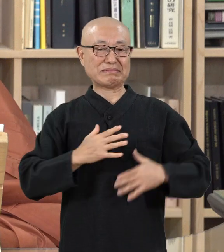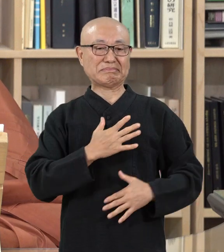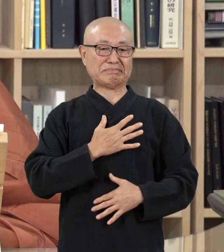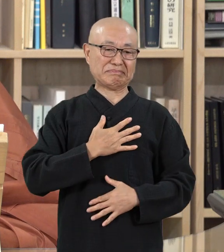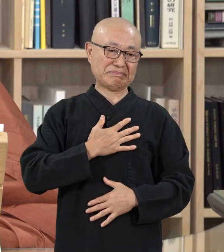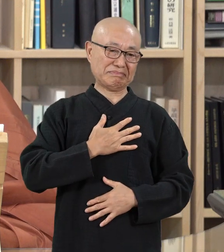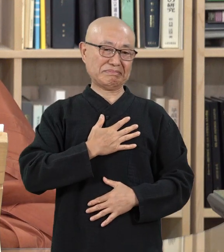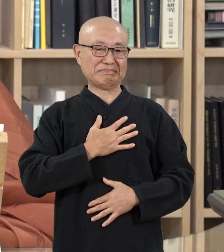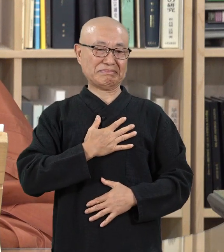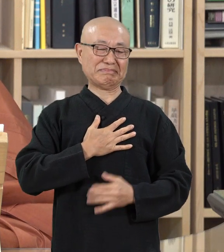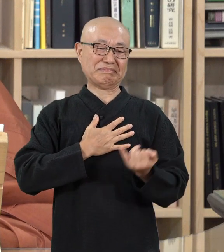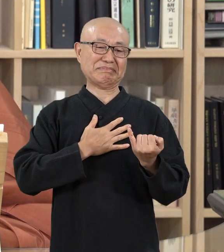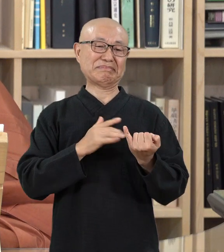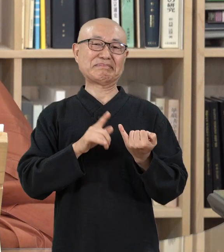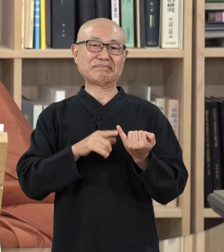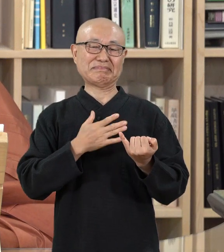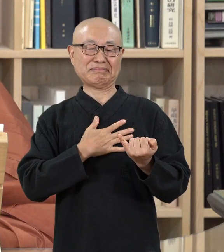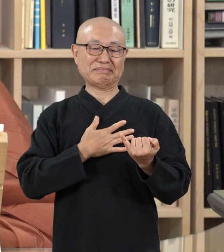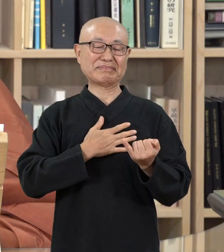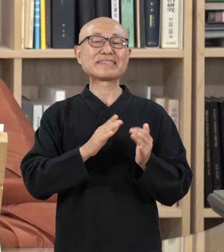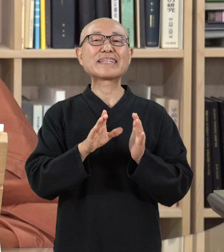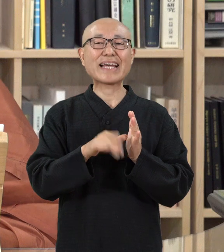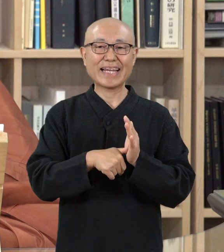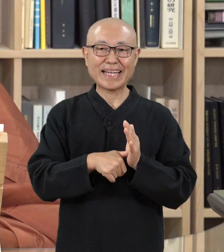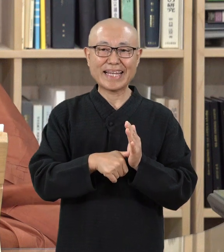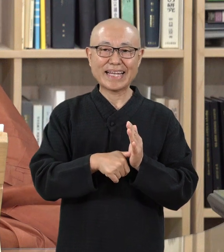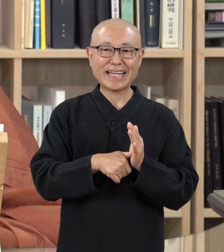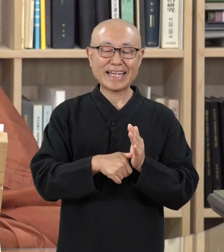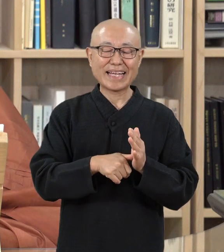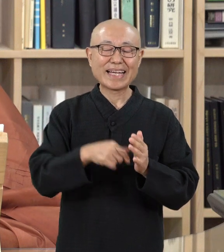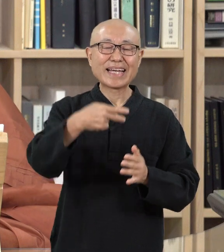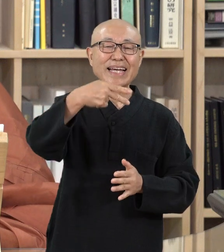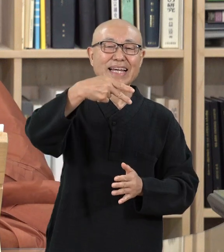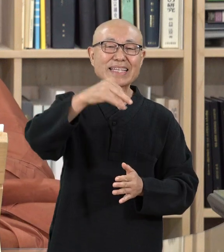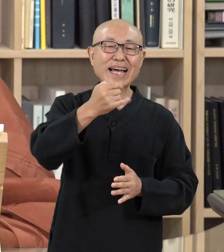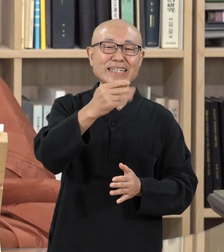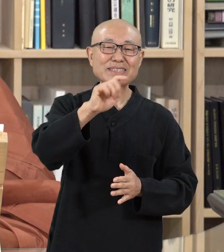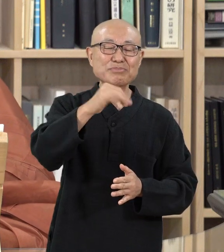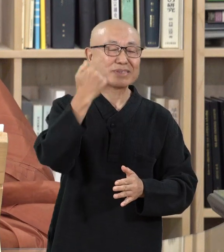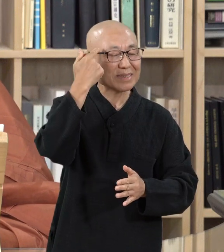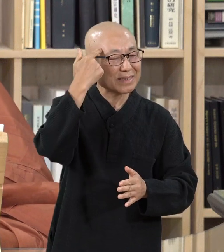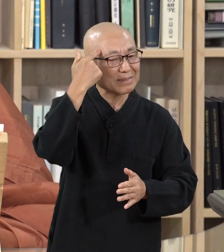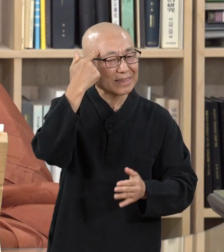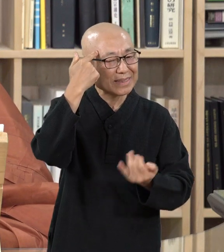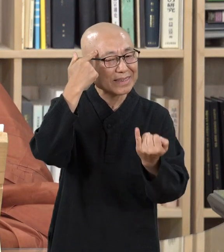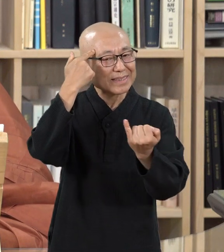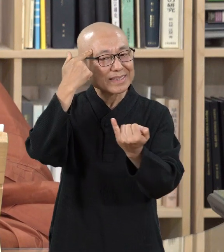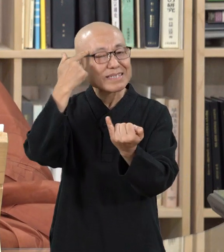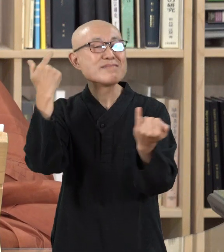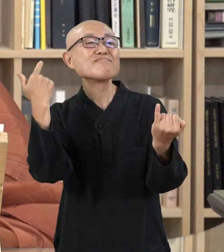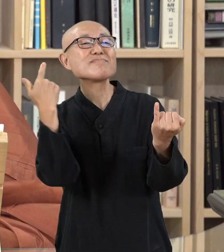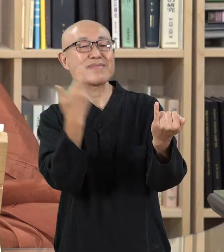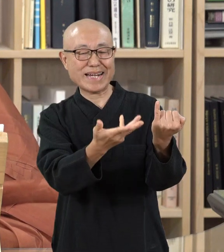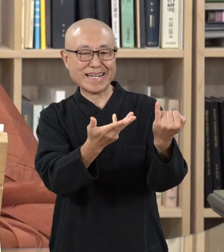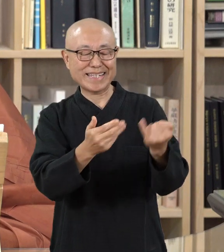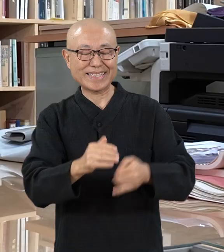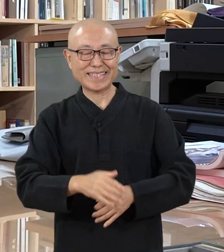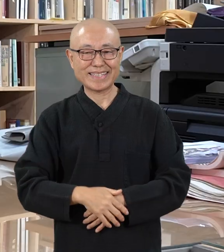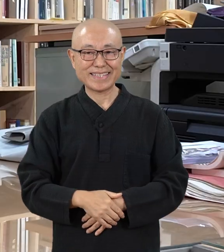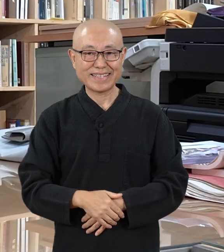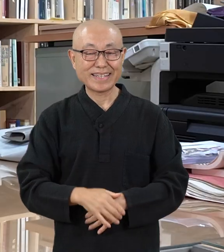이제 잠시 쉬고 있을 때 그때 이제 사리불존자가 질문을 하십니다.